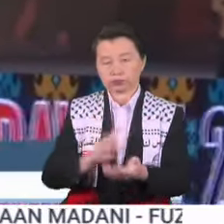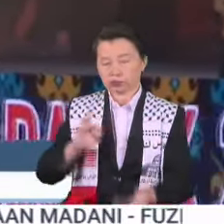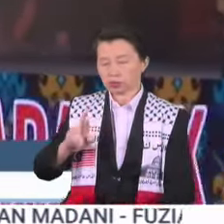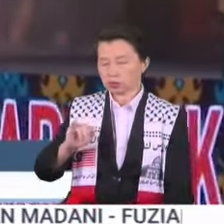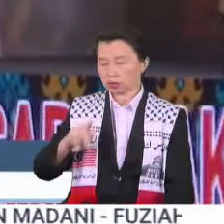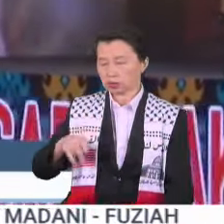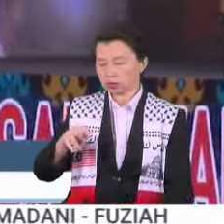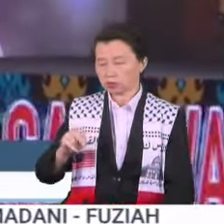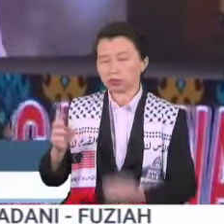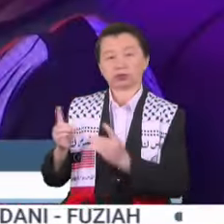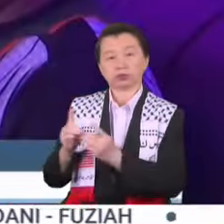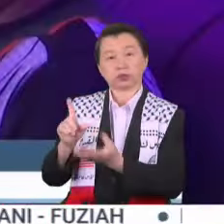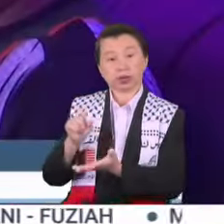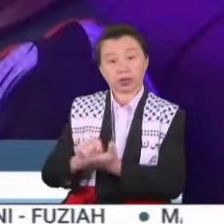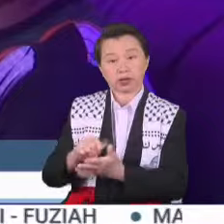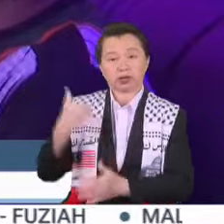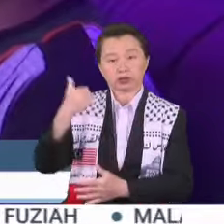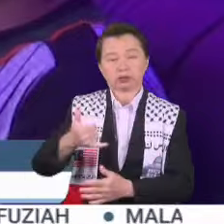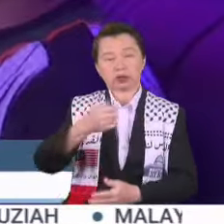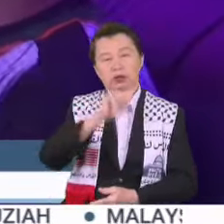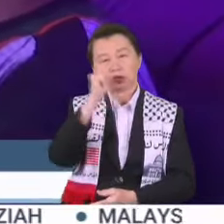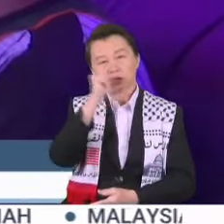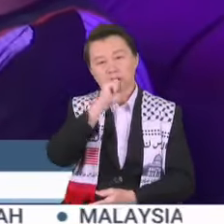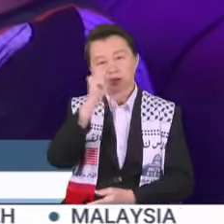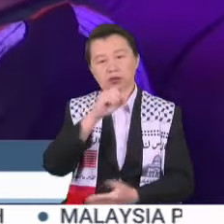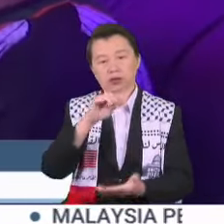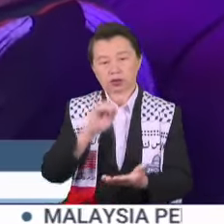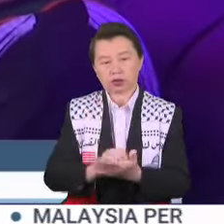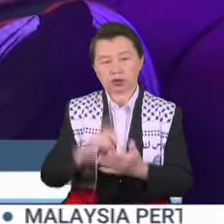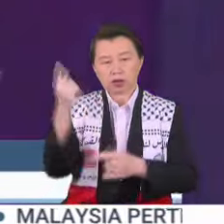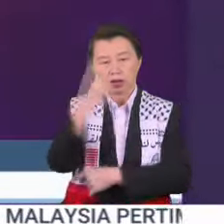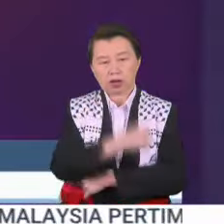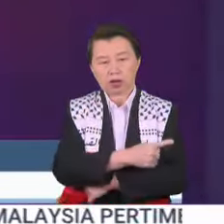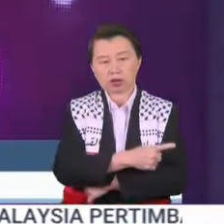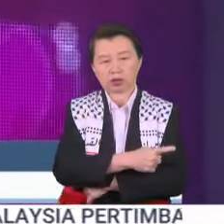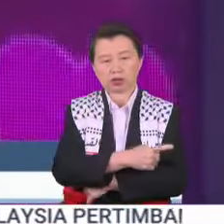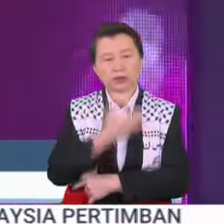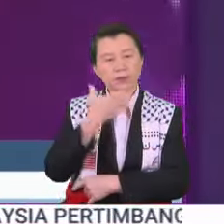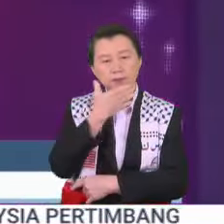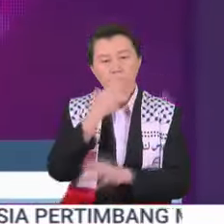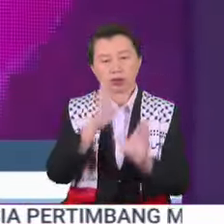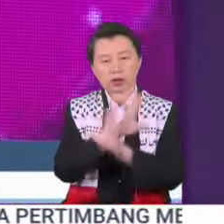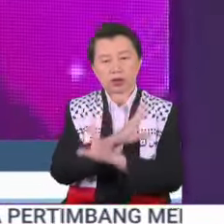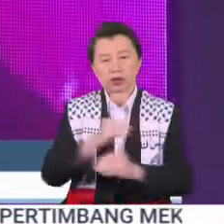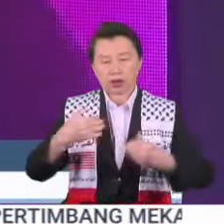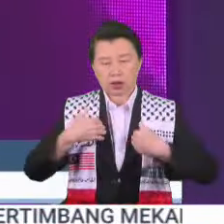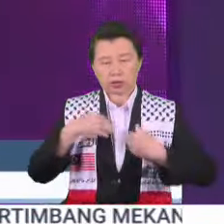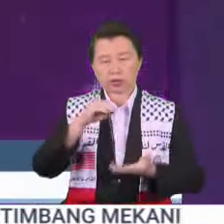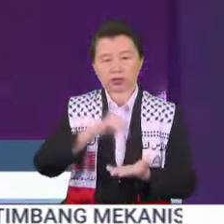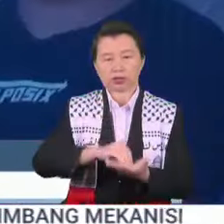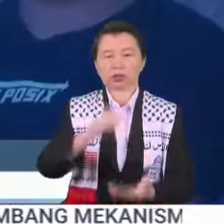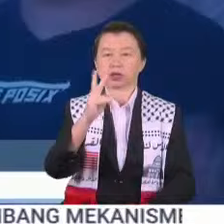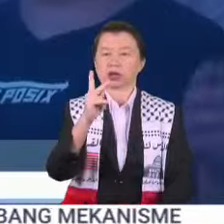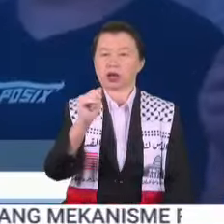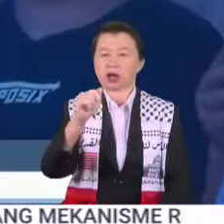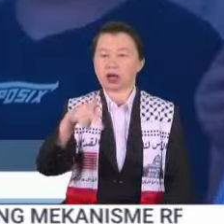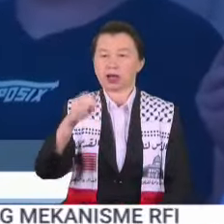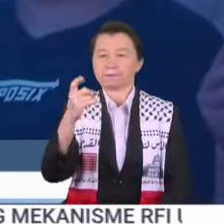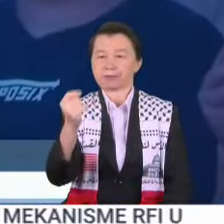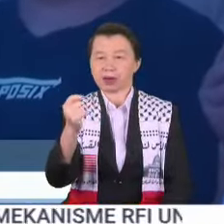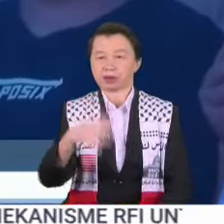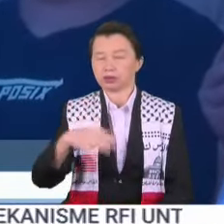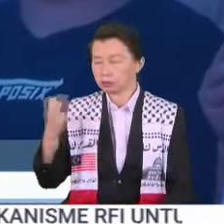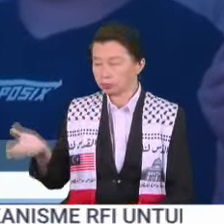Ripin ditemui media ketika menghadiri konsert Seoul sempena Hari Belia Sarawak yang diadakan di Kapit. Dalam pada itu,